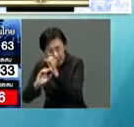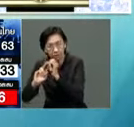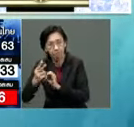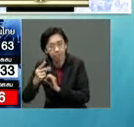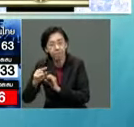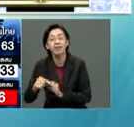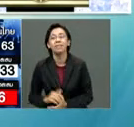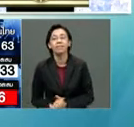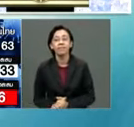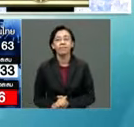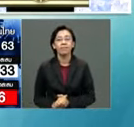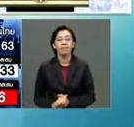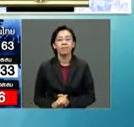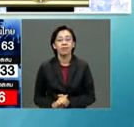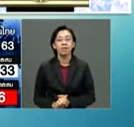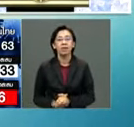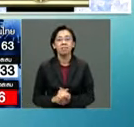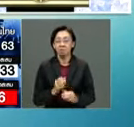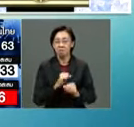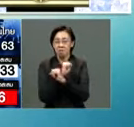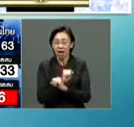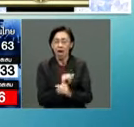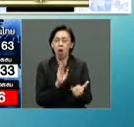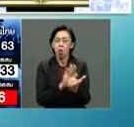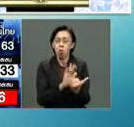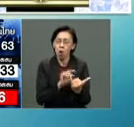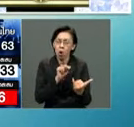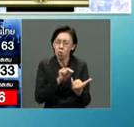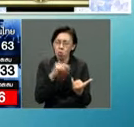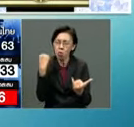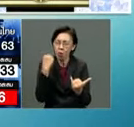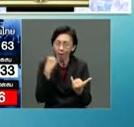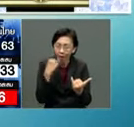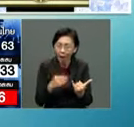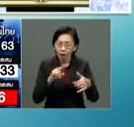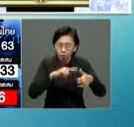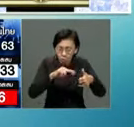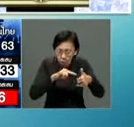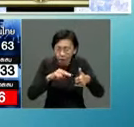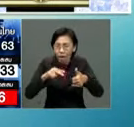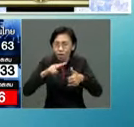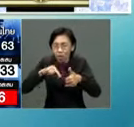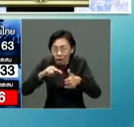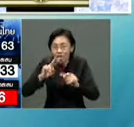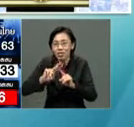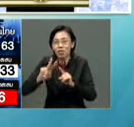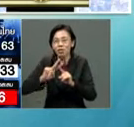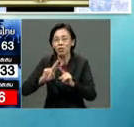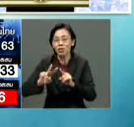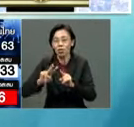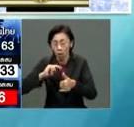งานกันอย่างดีนะครับในเมื่อสัมผัสใกล้ชิดอย่างนี้ก็ยังมีการติดตามต่อก็มาตรวจซ้ำอีกทีหนึ่งก็